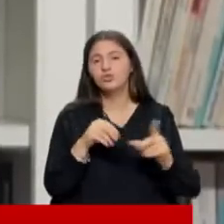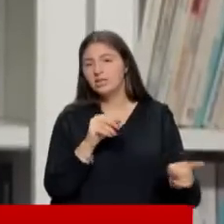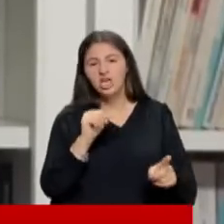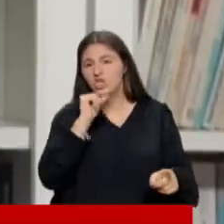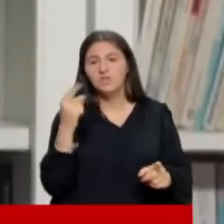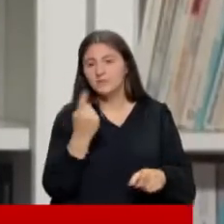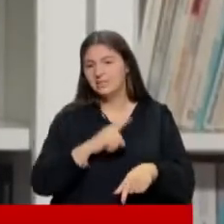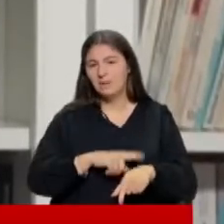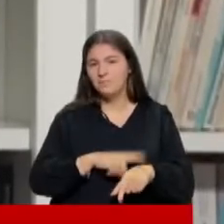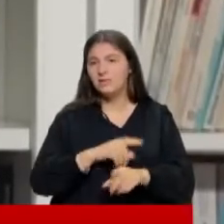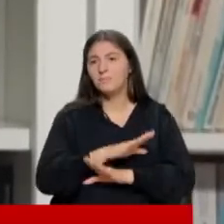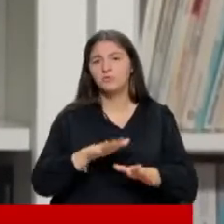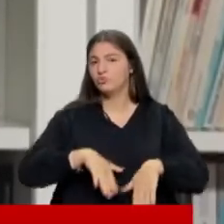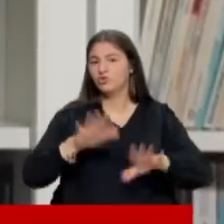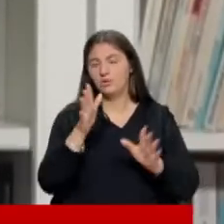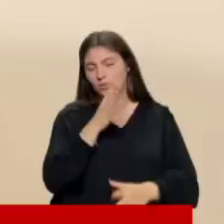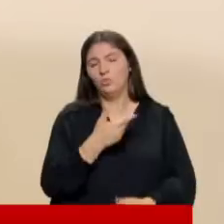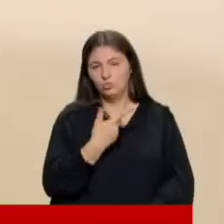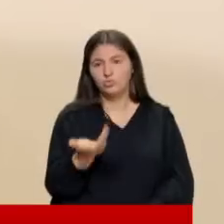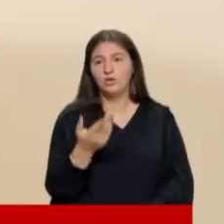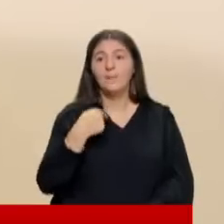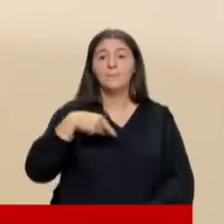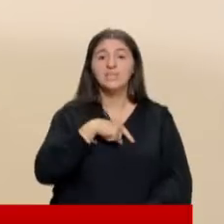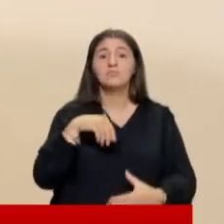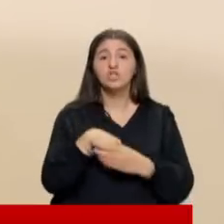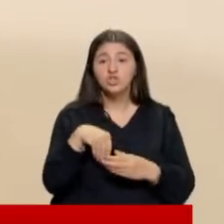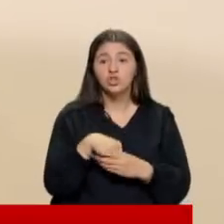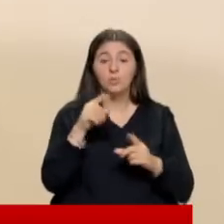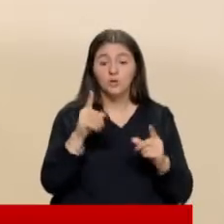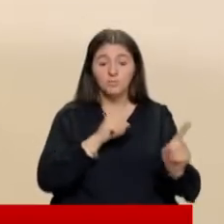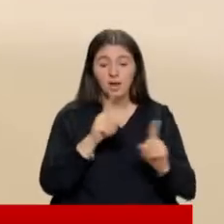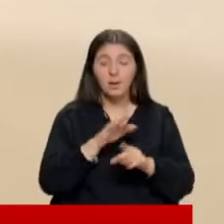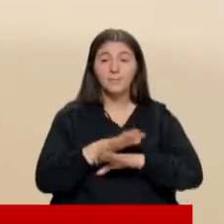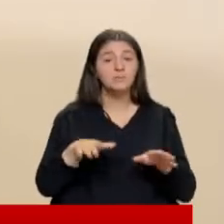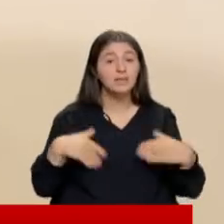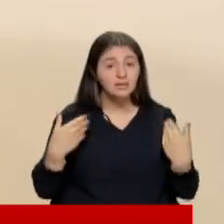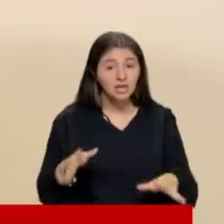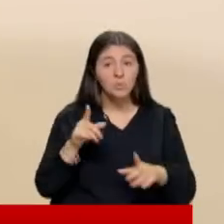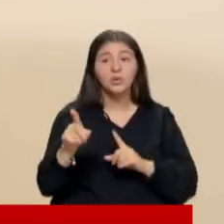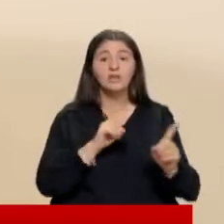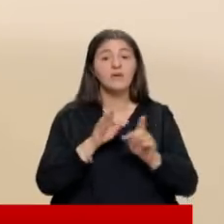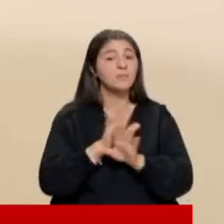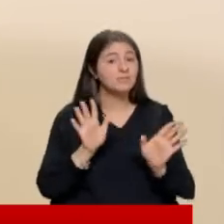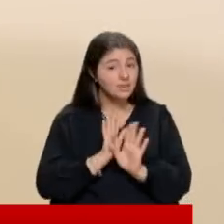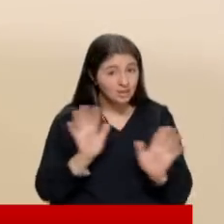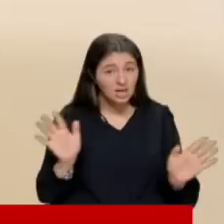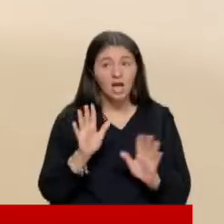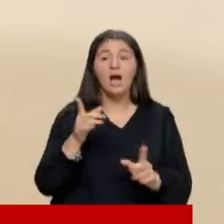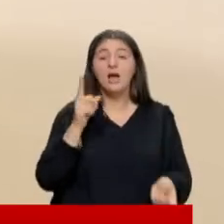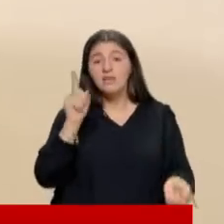hiçbir zaman bitmeyeceğini biliyoruz bizim için bu duruşma Bitmedi bu dava bitmedi